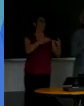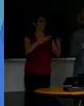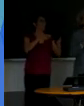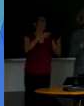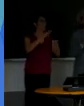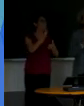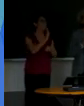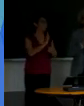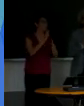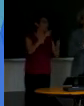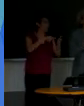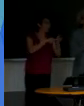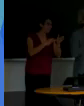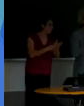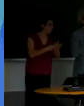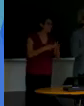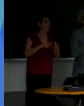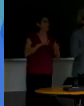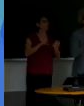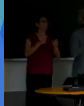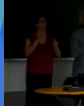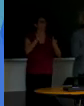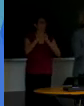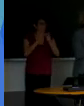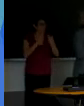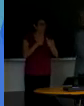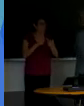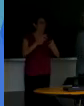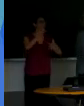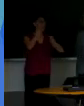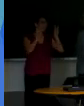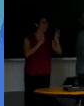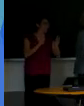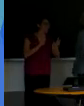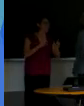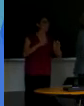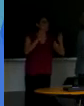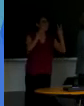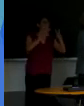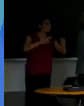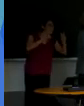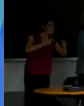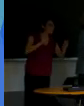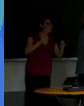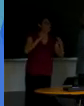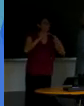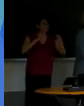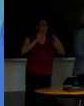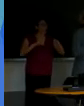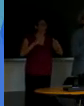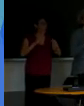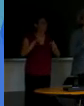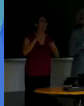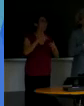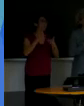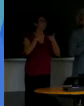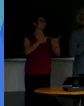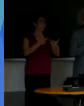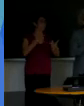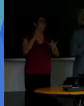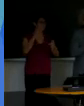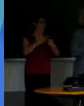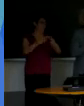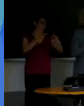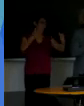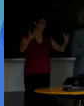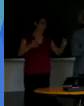bioingegneria, delle telecomunicazioni, dell'elettronica, fare sviluppo e ricerca, per esempio, presso enti e agenzie di ricerca. Perché no?